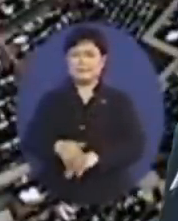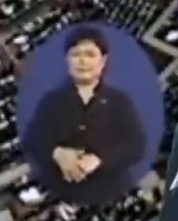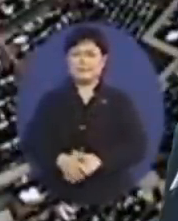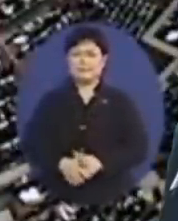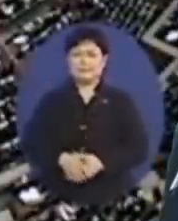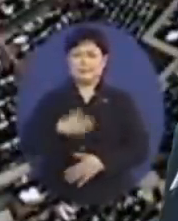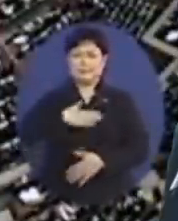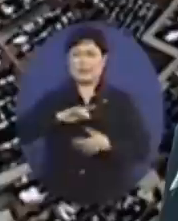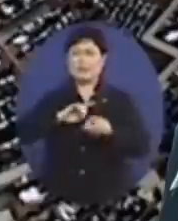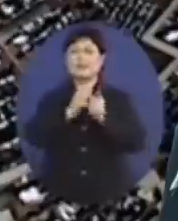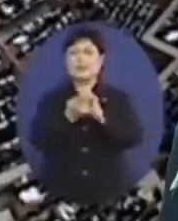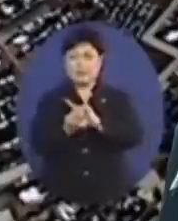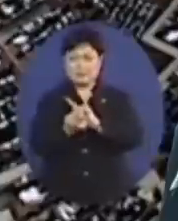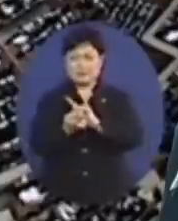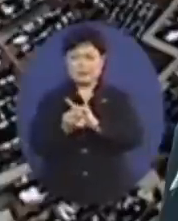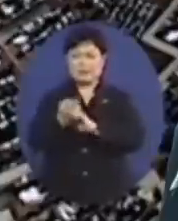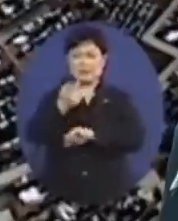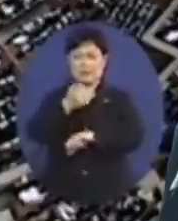날 대신하여